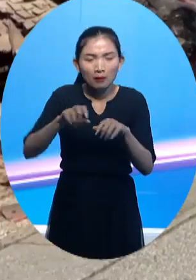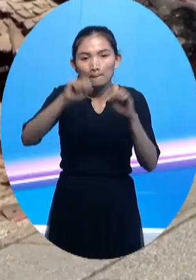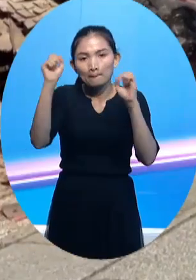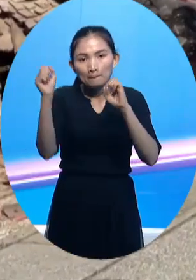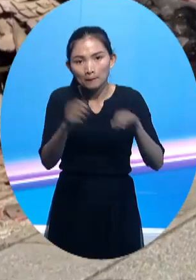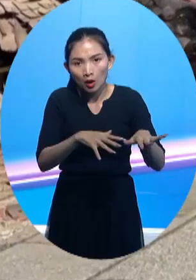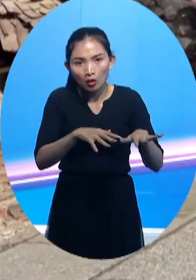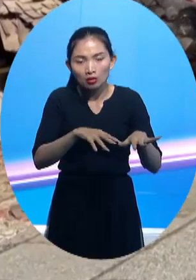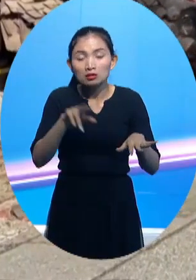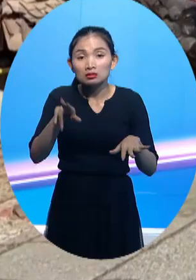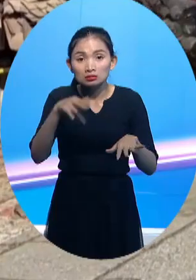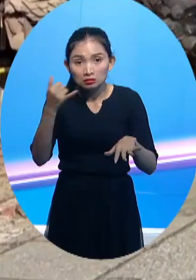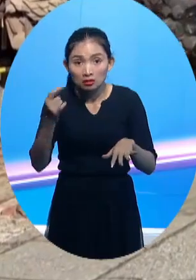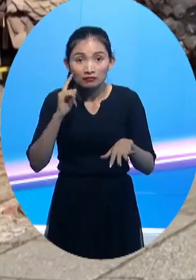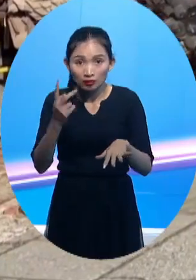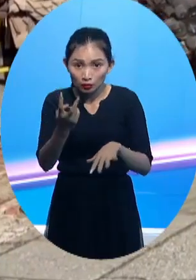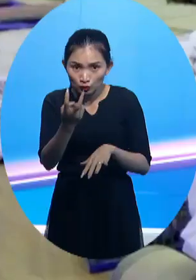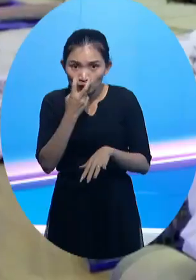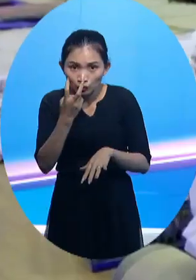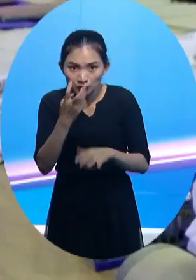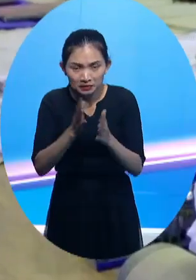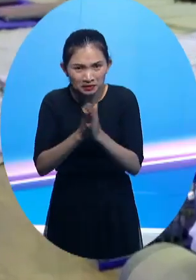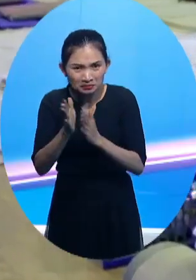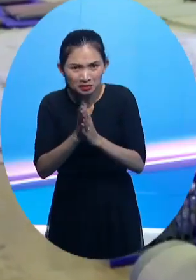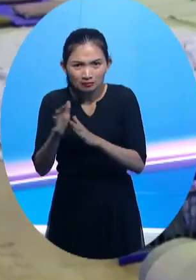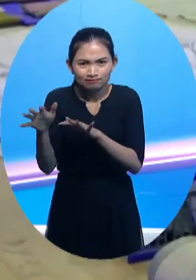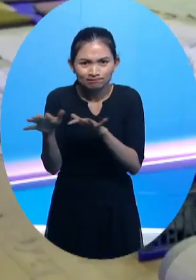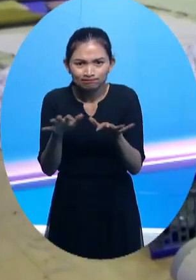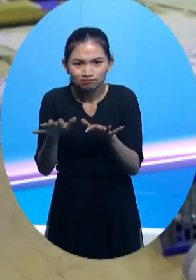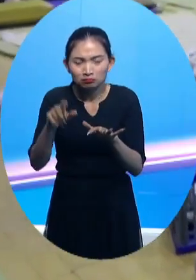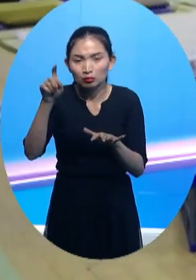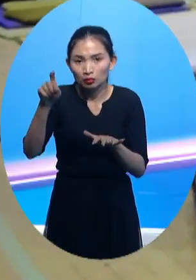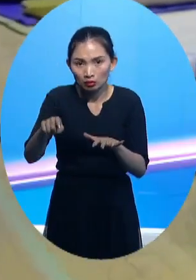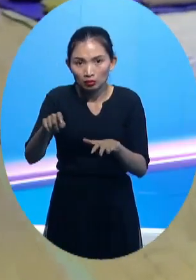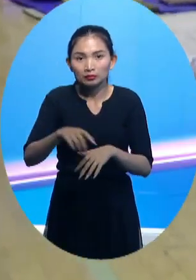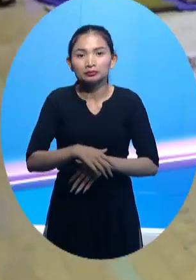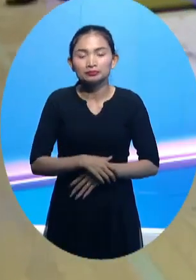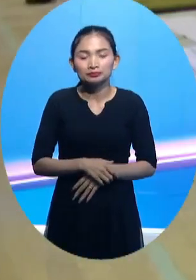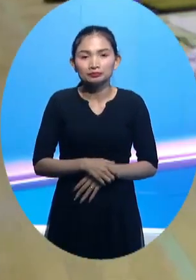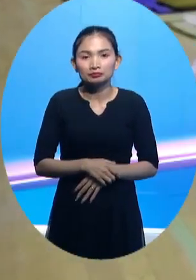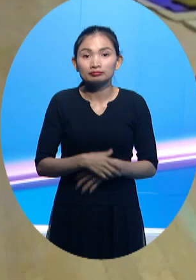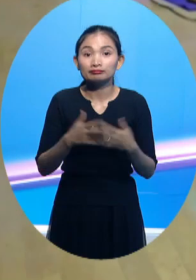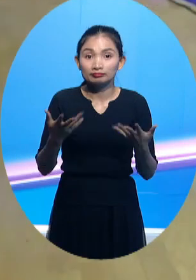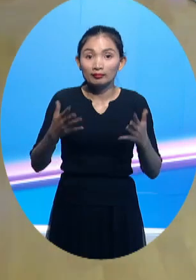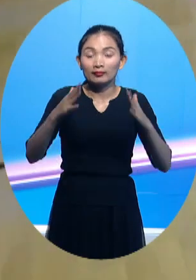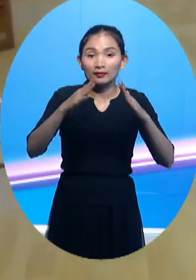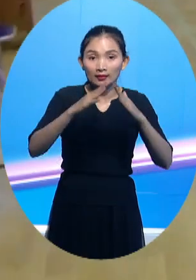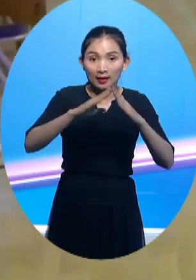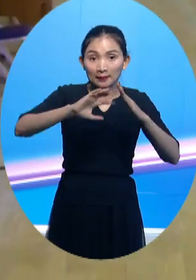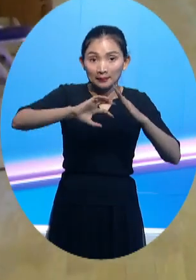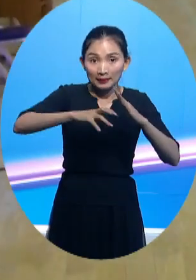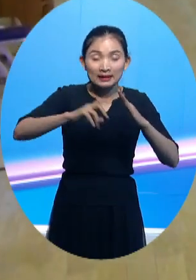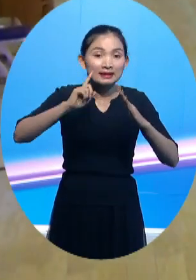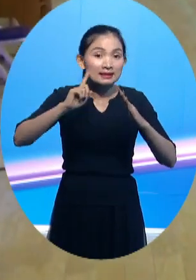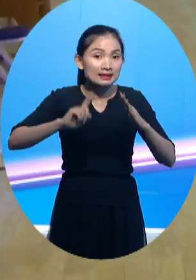sẵn sàng đối phó với các rung chứng tiếp theo nhà chức trách cũng xác nhận không có vấn đề đáng lo ngại đối với các nhà máy điện hạt nhân tại khu vực xảy ra